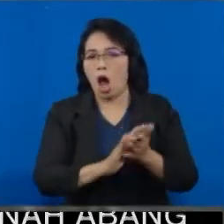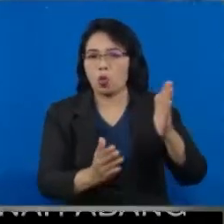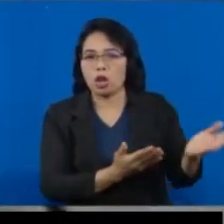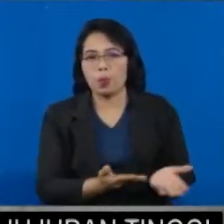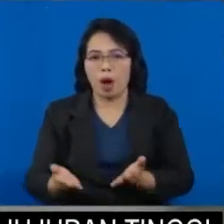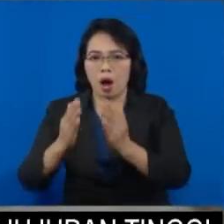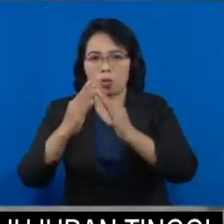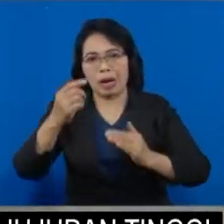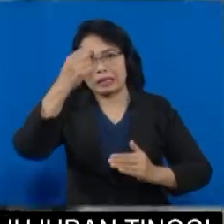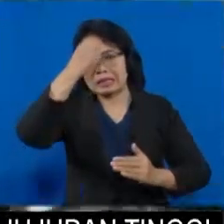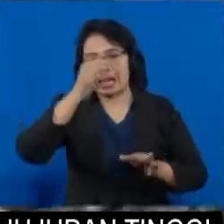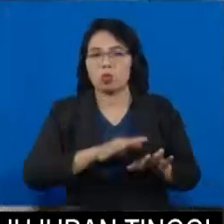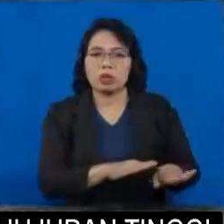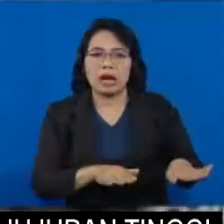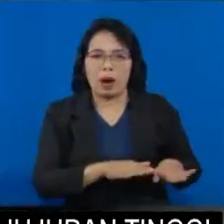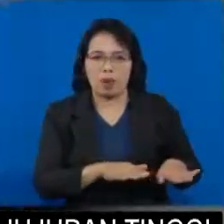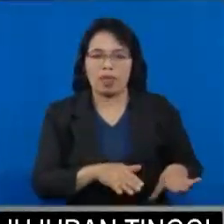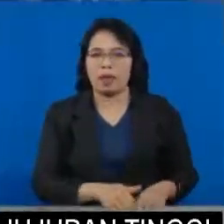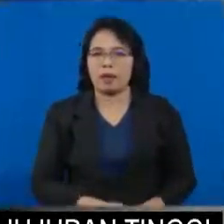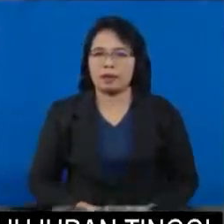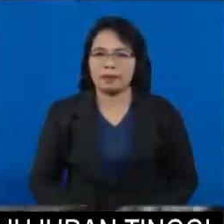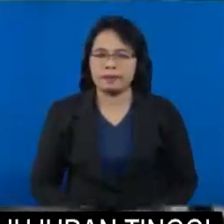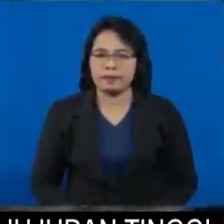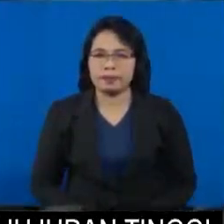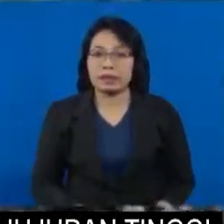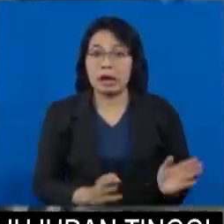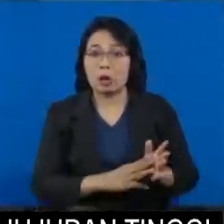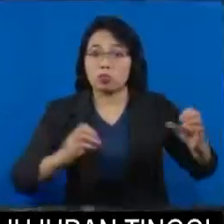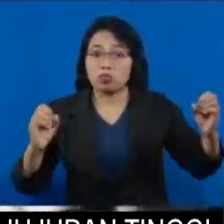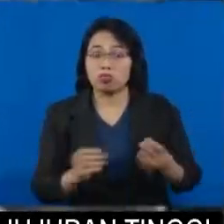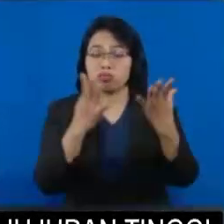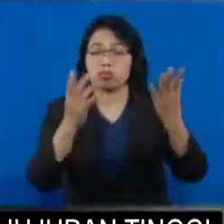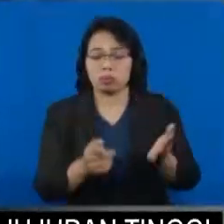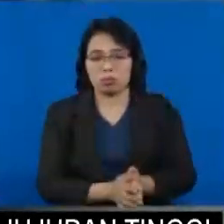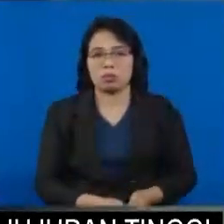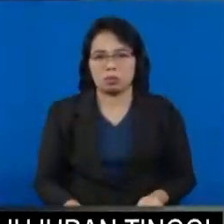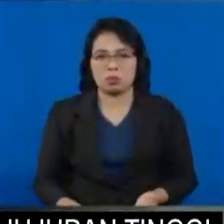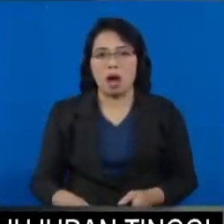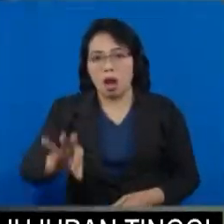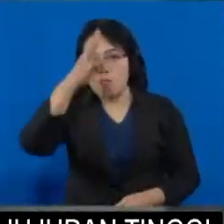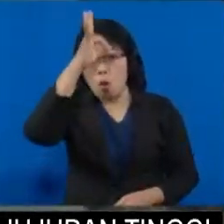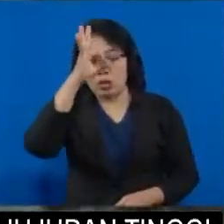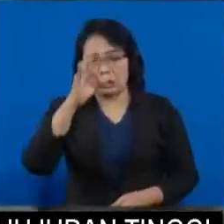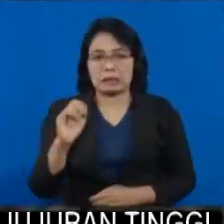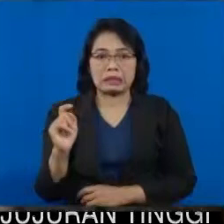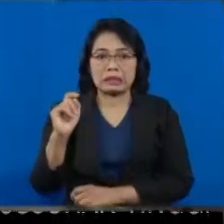untuk mendapatkan penanganan medis. Kasus kecelakaan ini ditangani unit Gakum Polresta